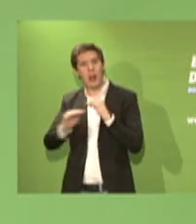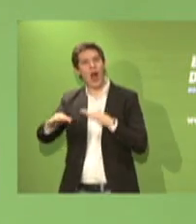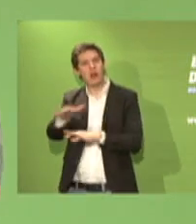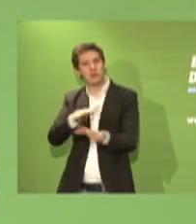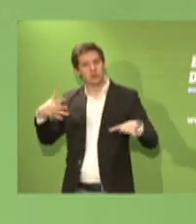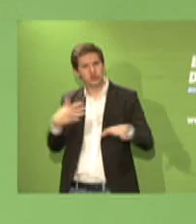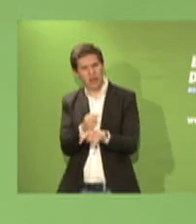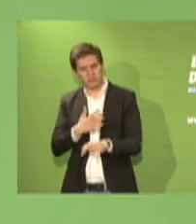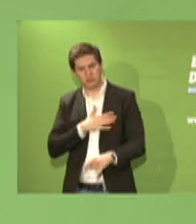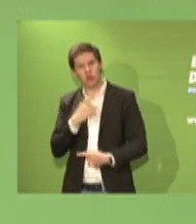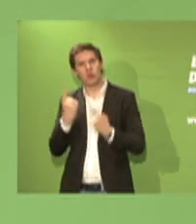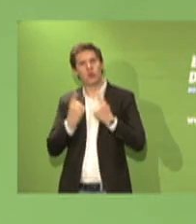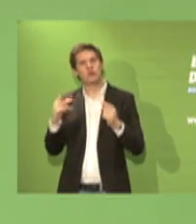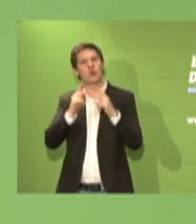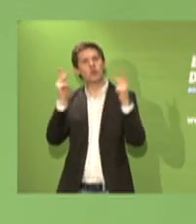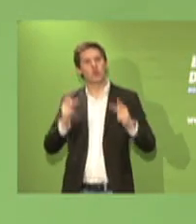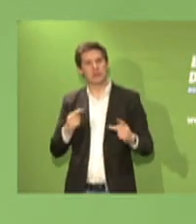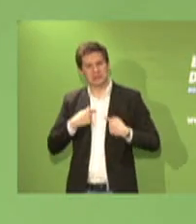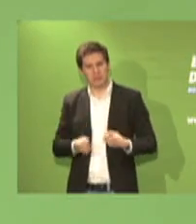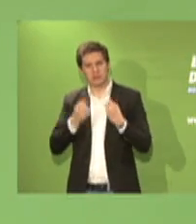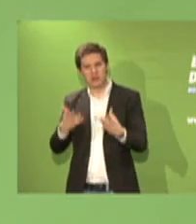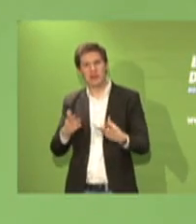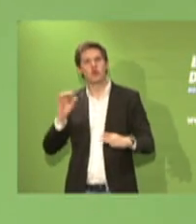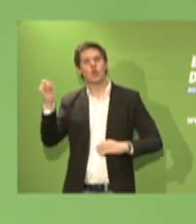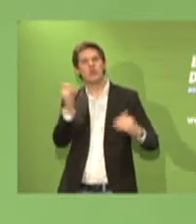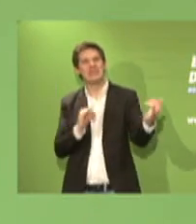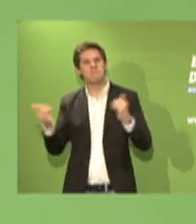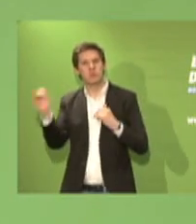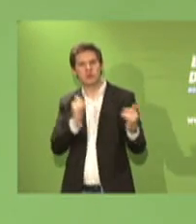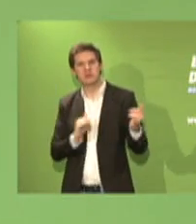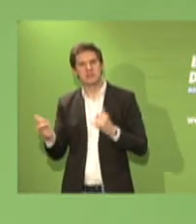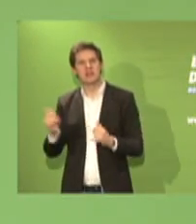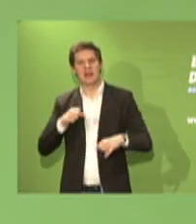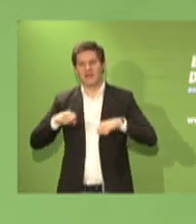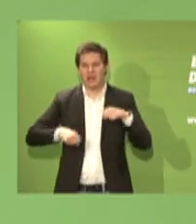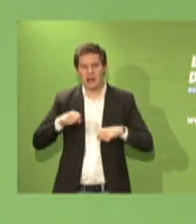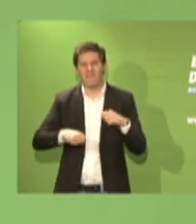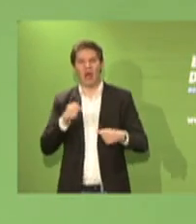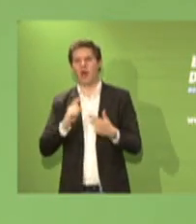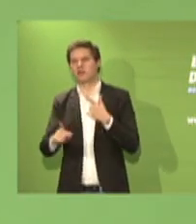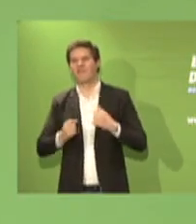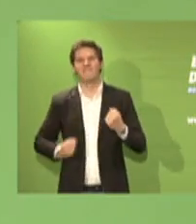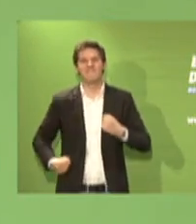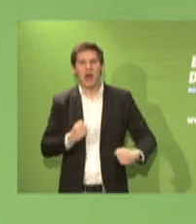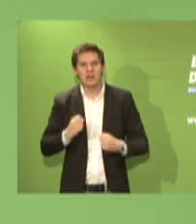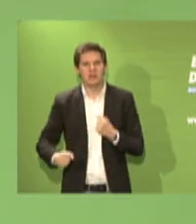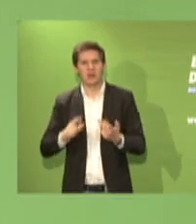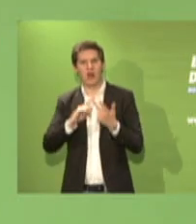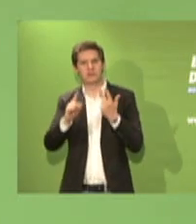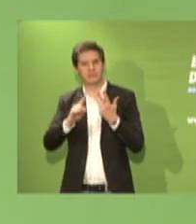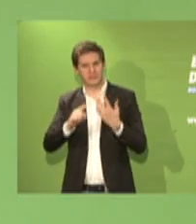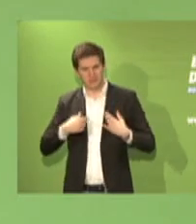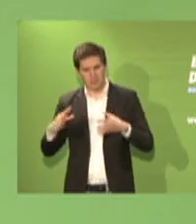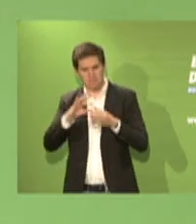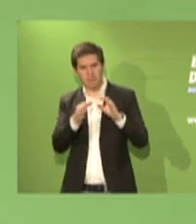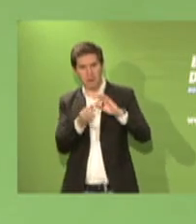Konzepten, die Naherholung, den sanften Tourismus, die Verbindung mit Pedelecs, mit Radfahren, mit Wandern voranzutreiben, dann sehen wir, das